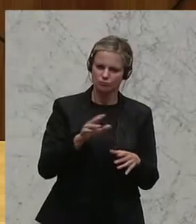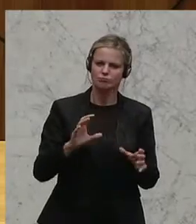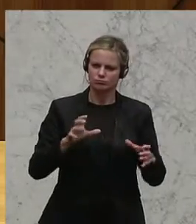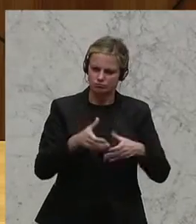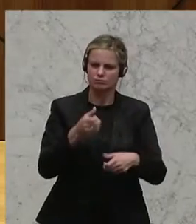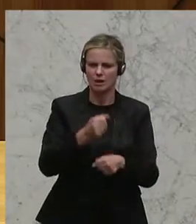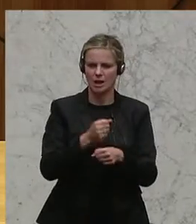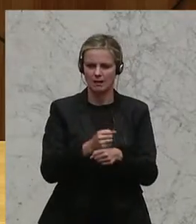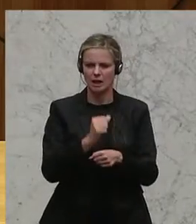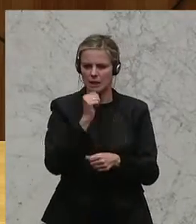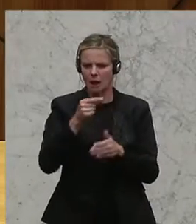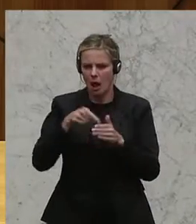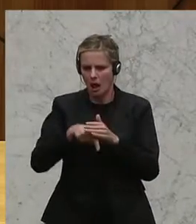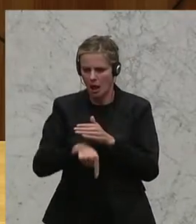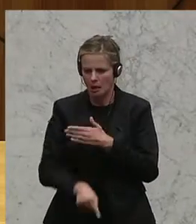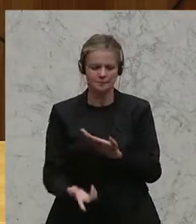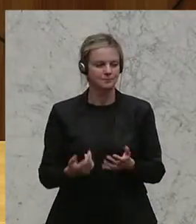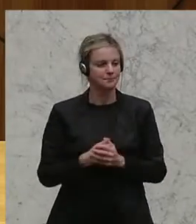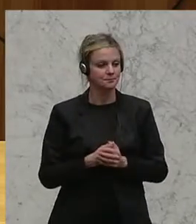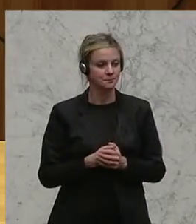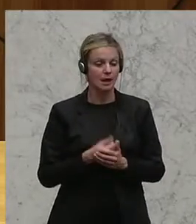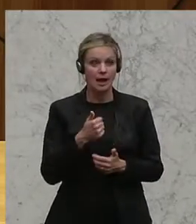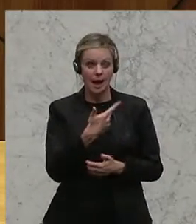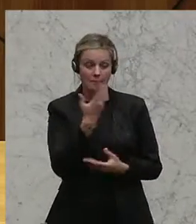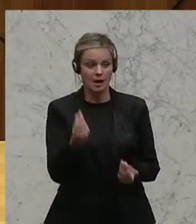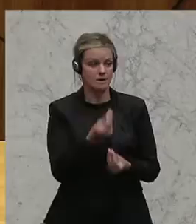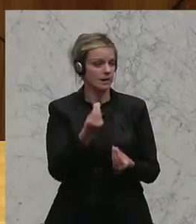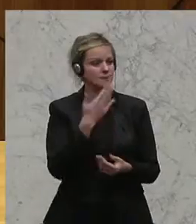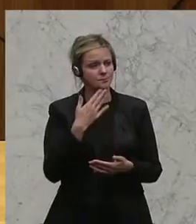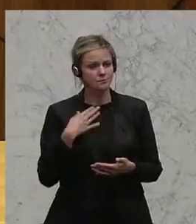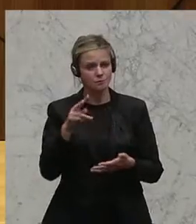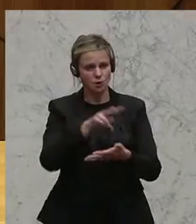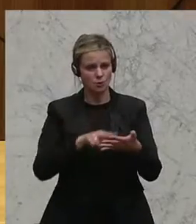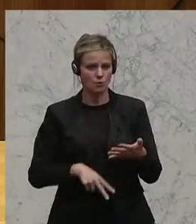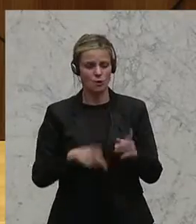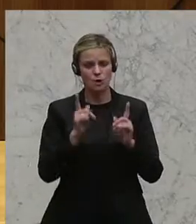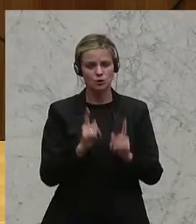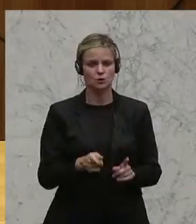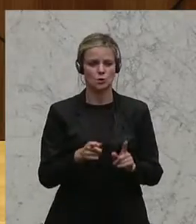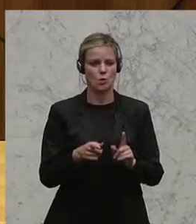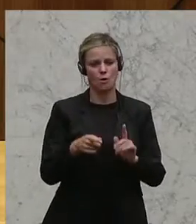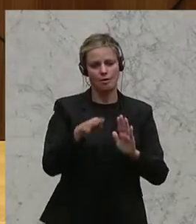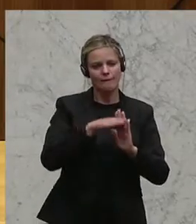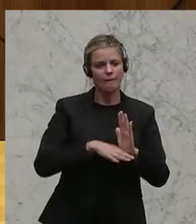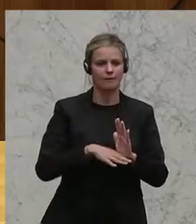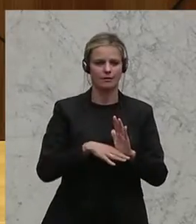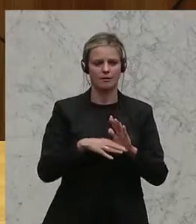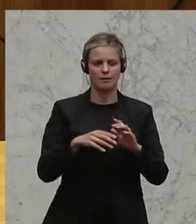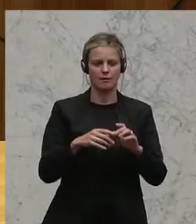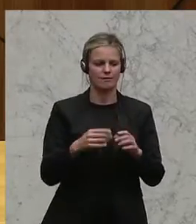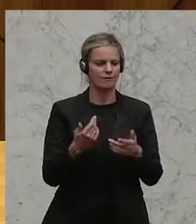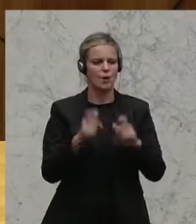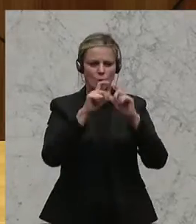hineinregeln. Ich versuche nur ein paar Dinge vorzulesen, was wir alles regeln in einer